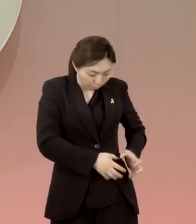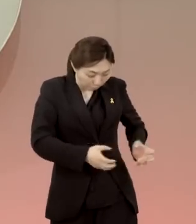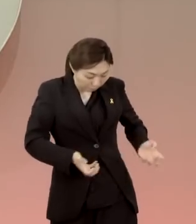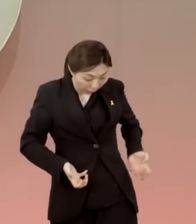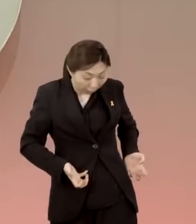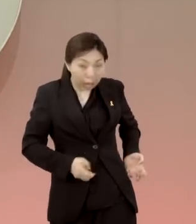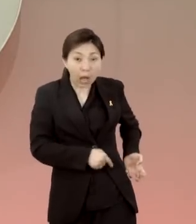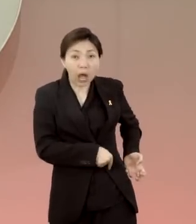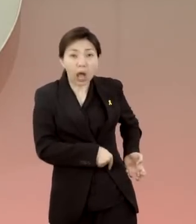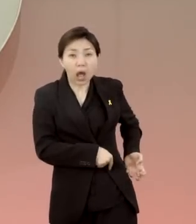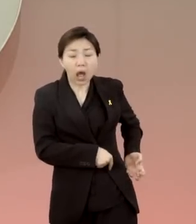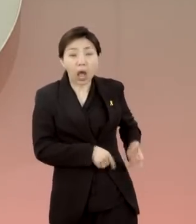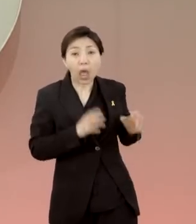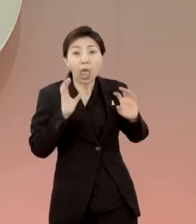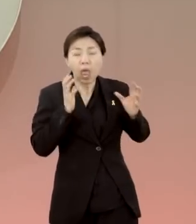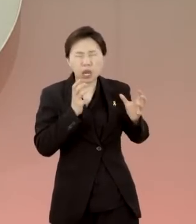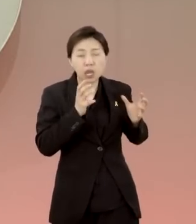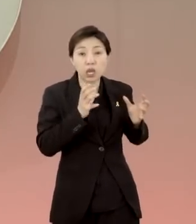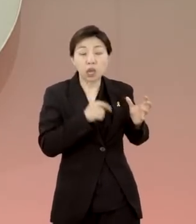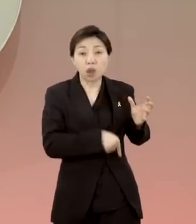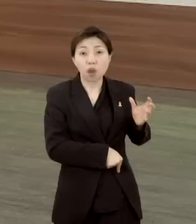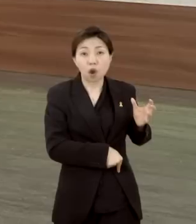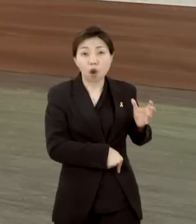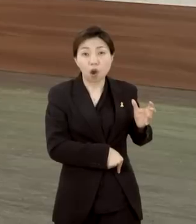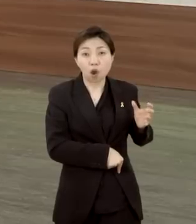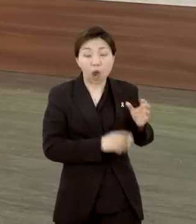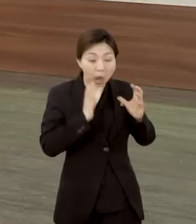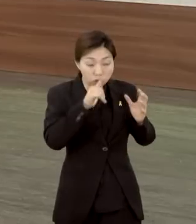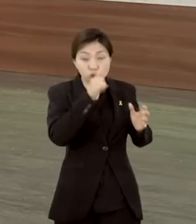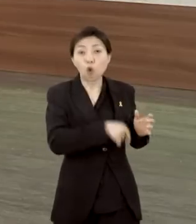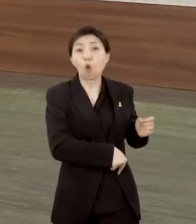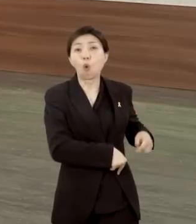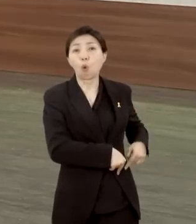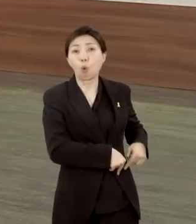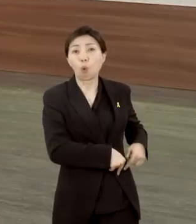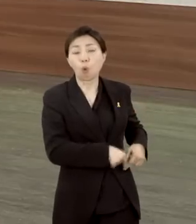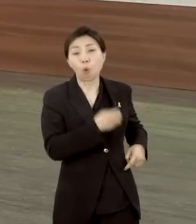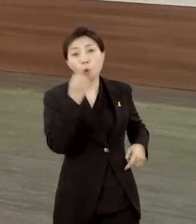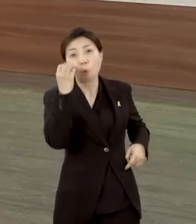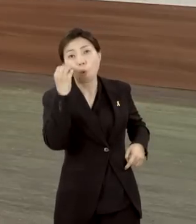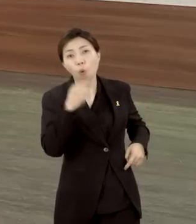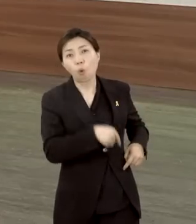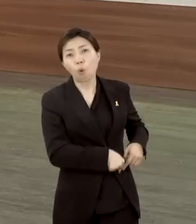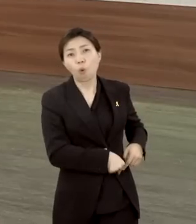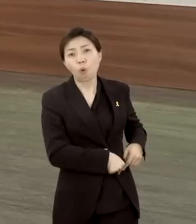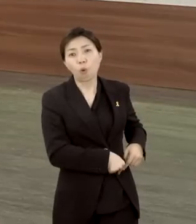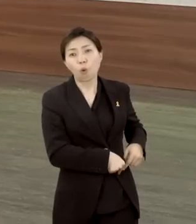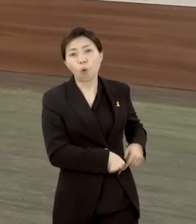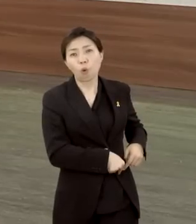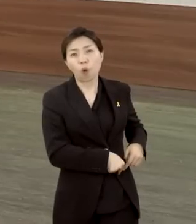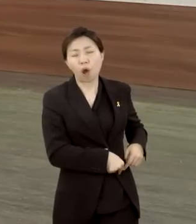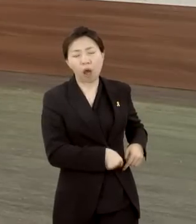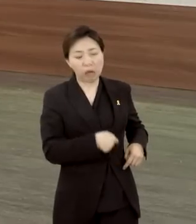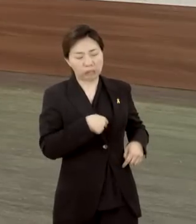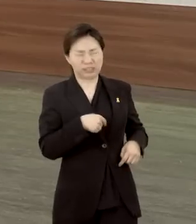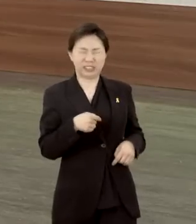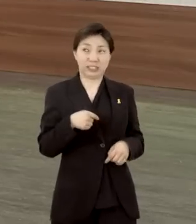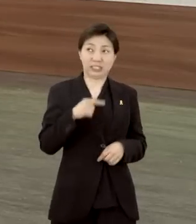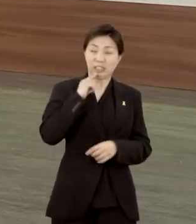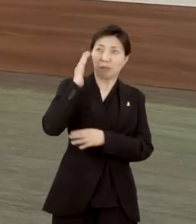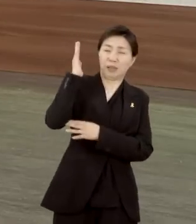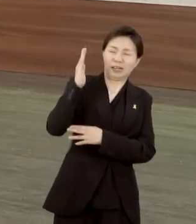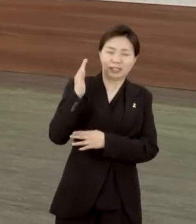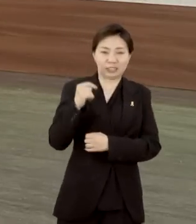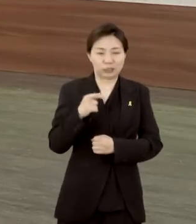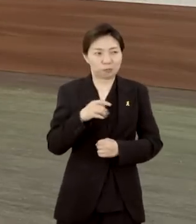어머니의 이제 자궁을 열어 보니까 아이가 하나 딱 이렇게 그 속에 들어 있는 겁니다 어우